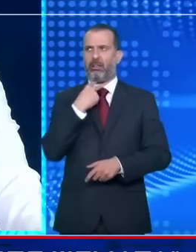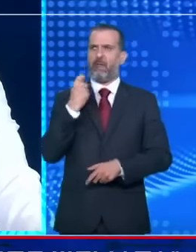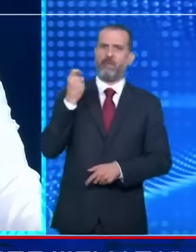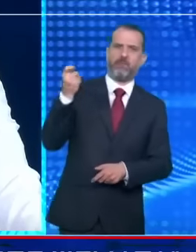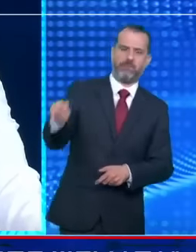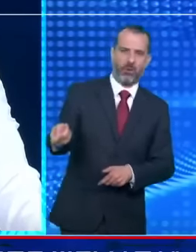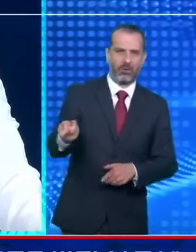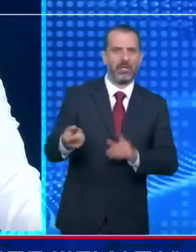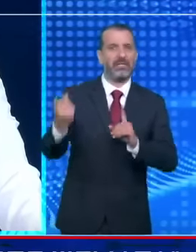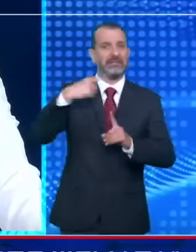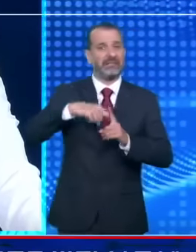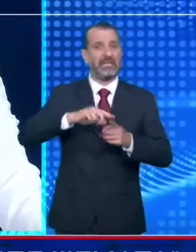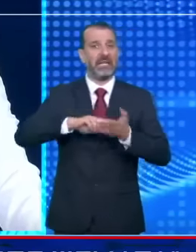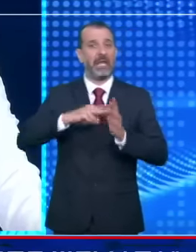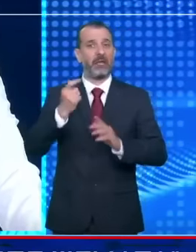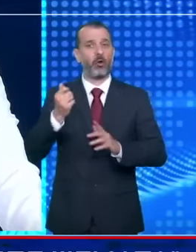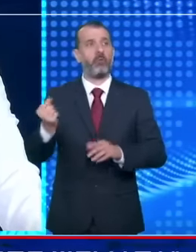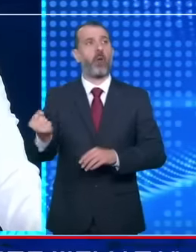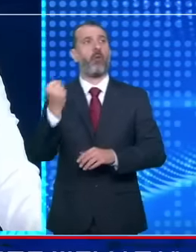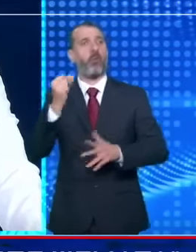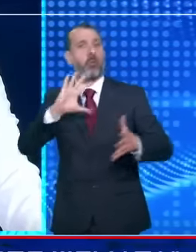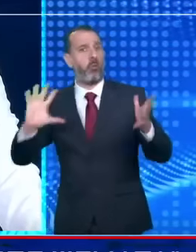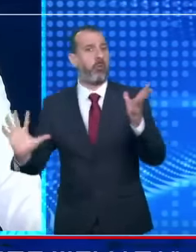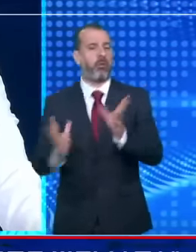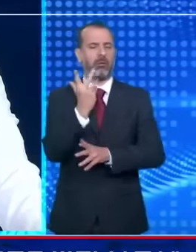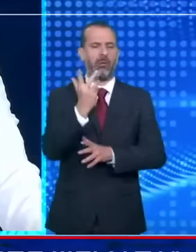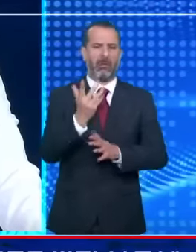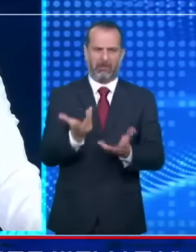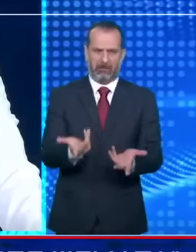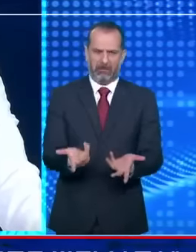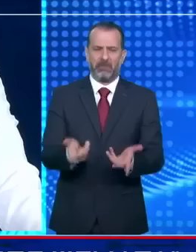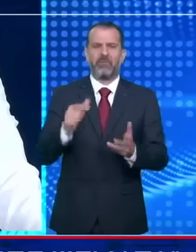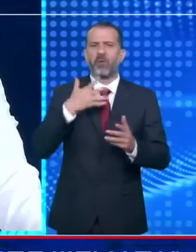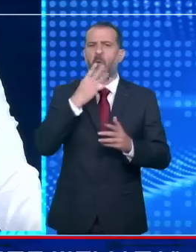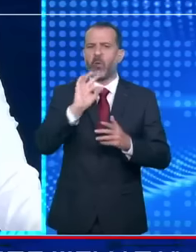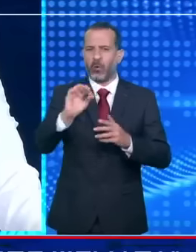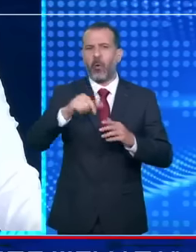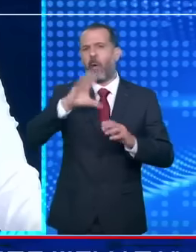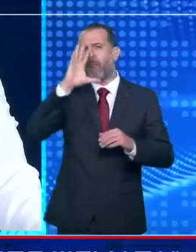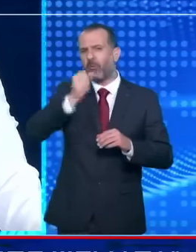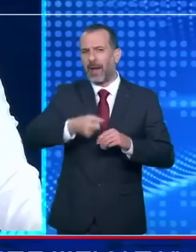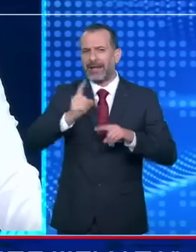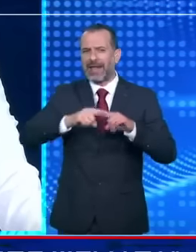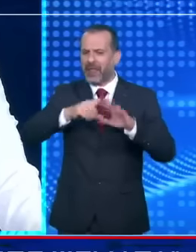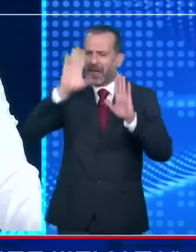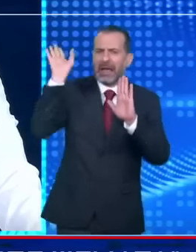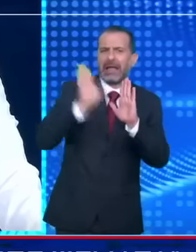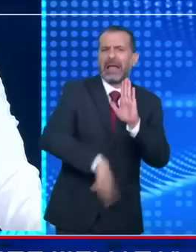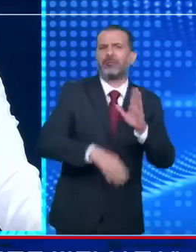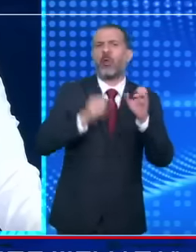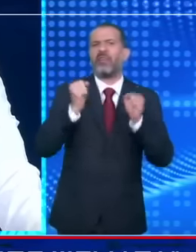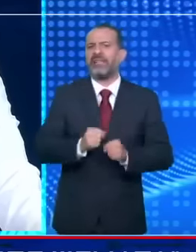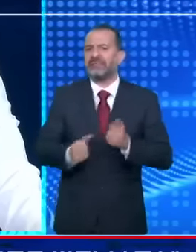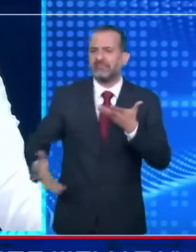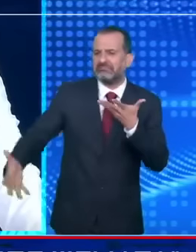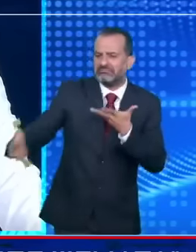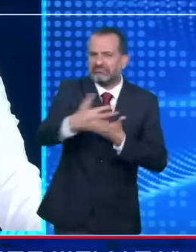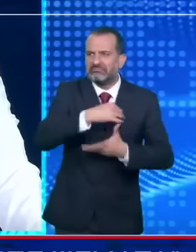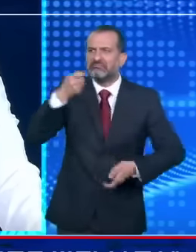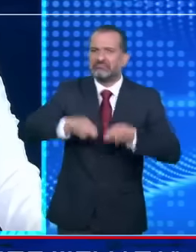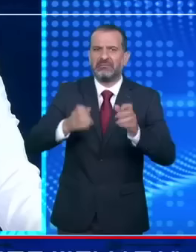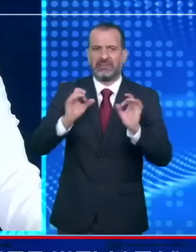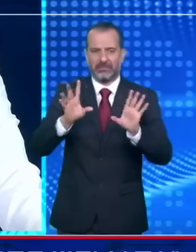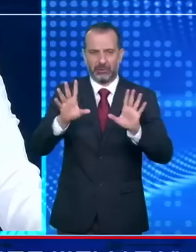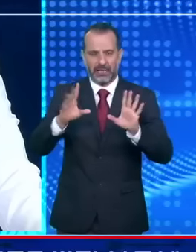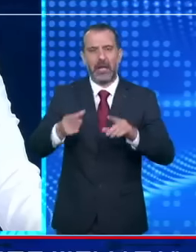χώρας, που τώρα ξέρουμε ότι είμαστε δεύτεροι από τον πάτο σε αγοραστική δύναμη μαζί με τη Βουλγαρία και είμαστε δεύτεροι από την κορυφή σε έμεση φόρους μαζί